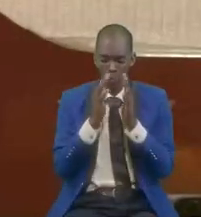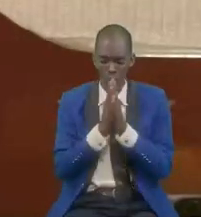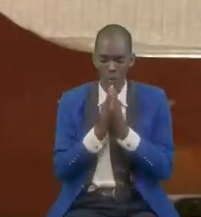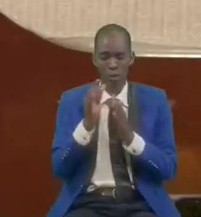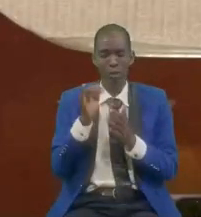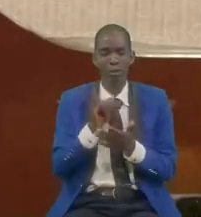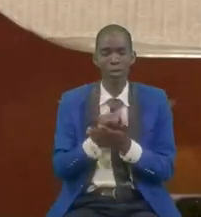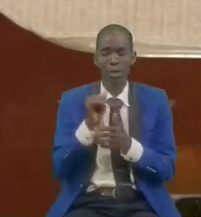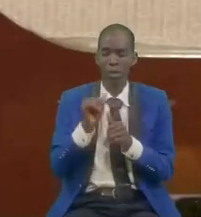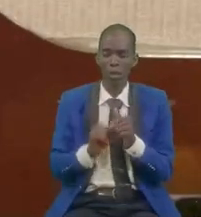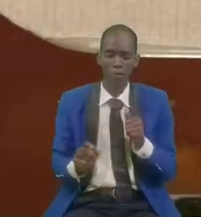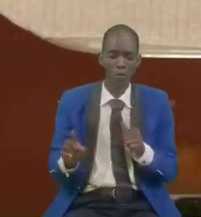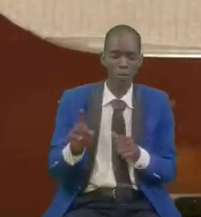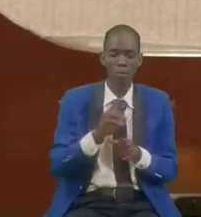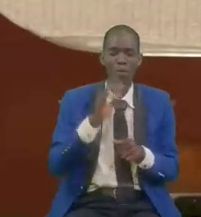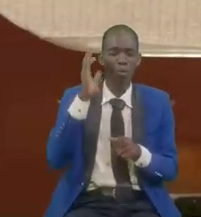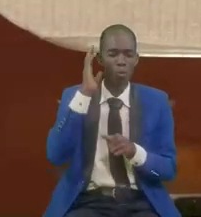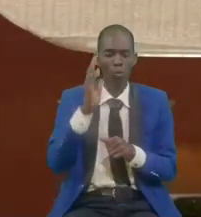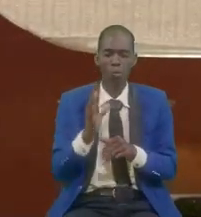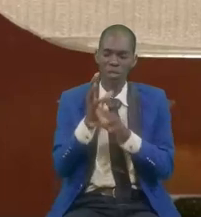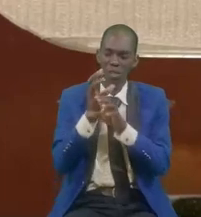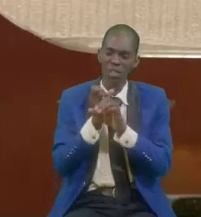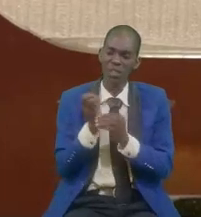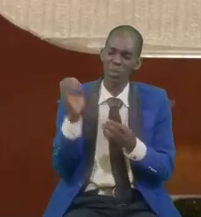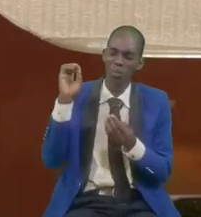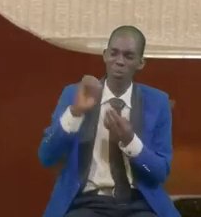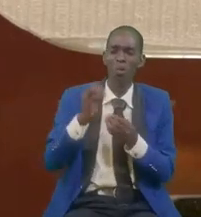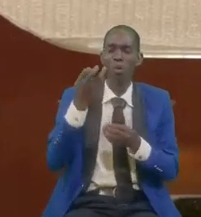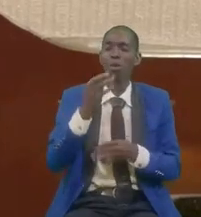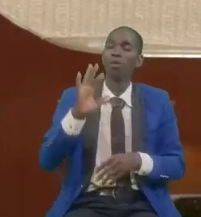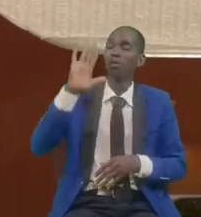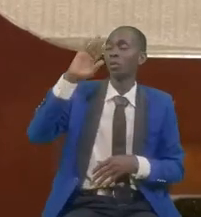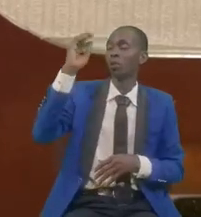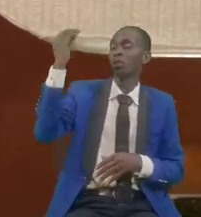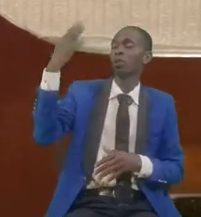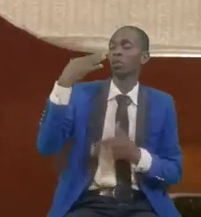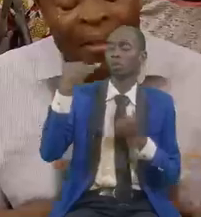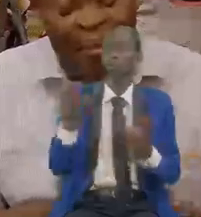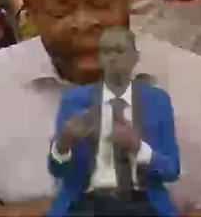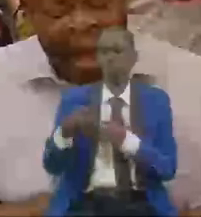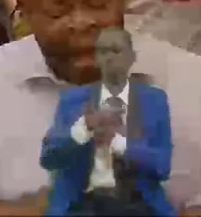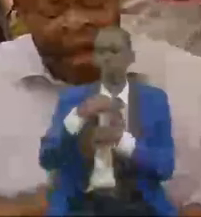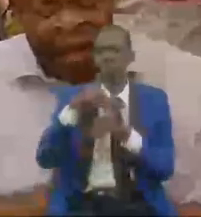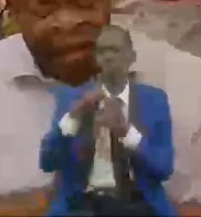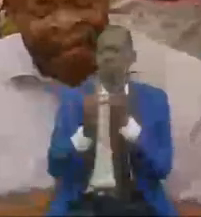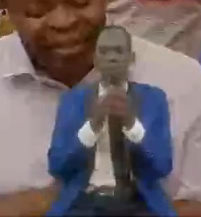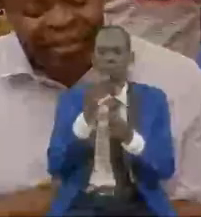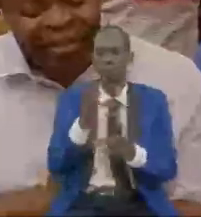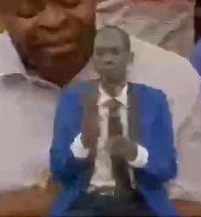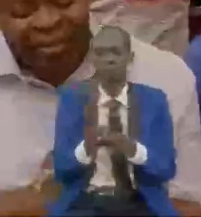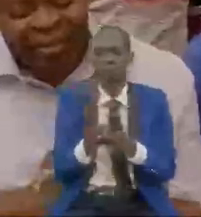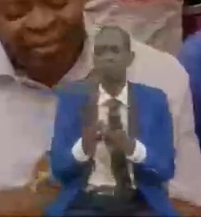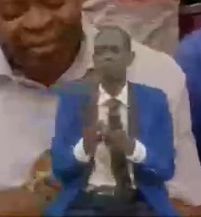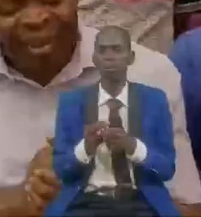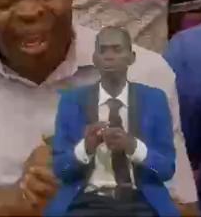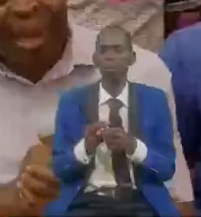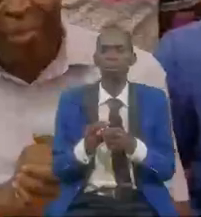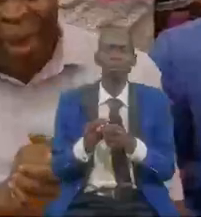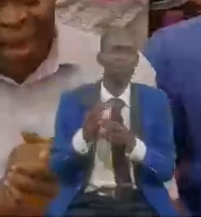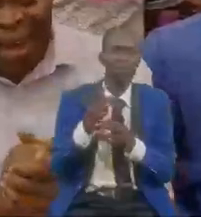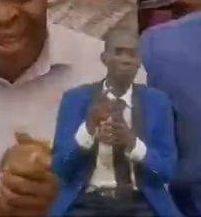que chacun de nous reçoive plus de ta grâce ce jour au nom de Jésus-Christ. Plus de